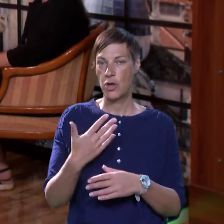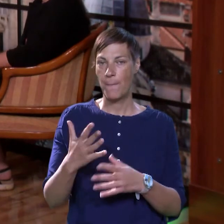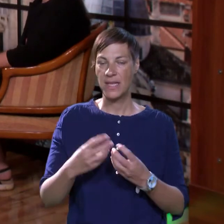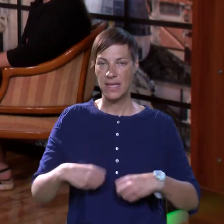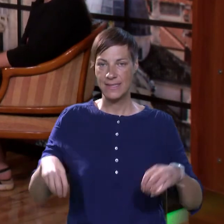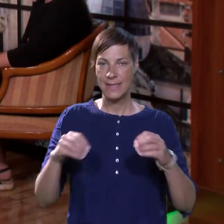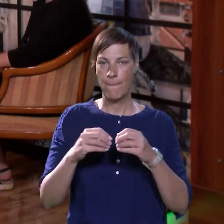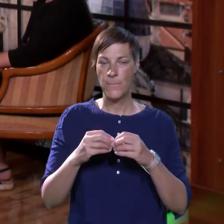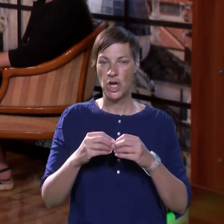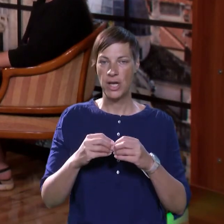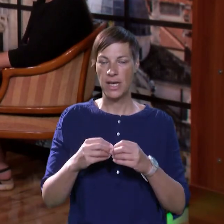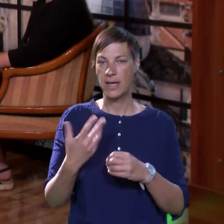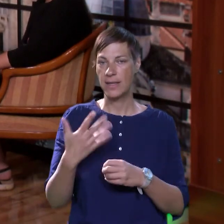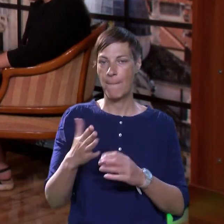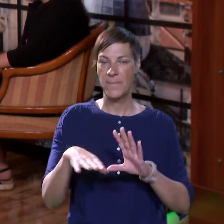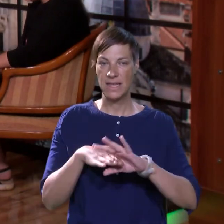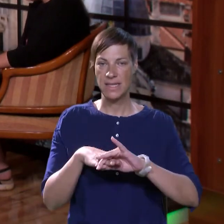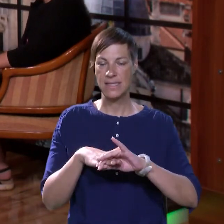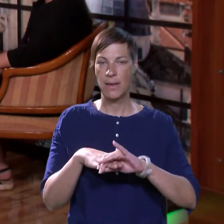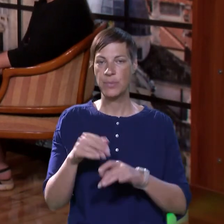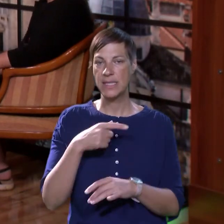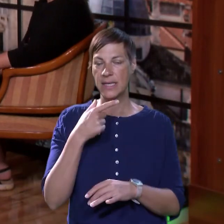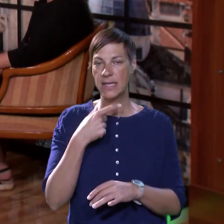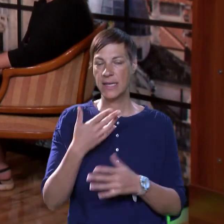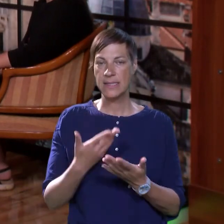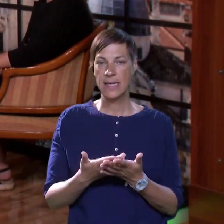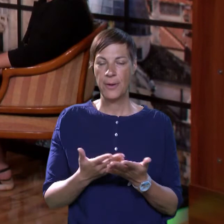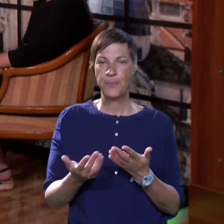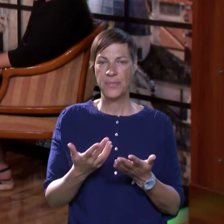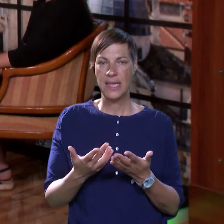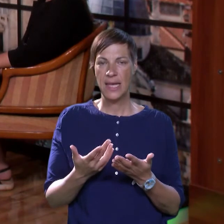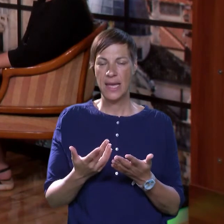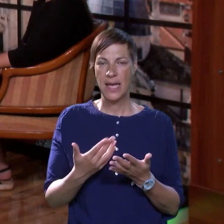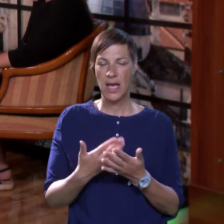150 projekata, 15 zaposlenih. Rekli smo da je nekako